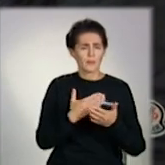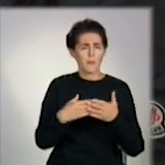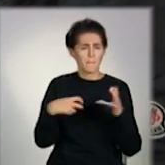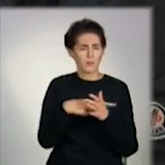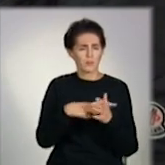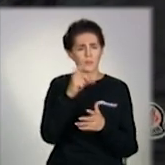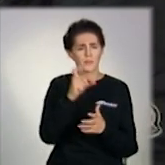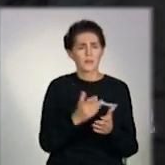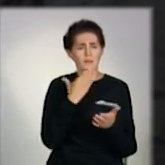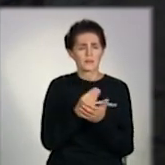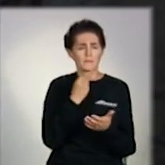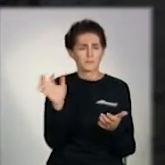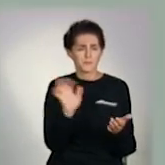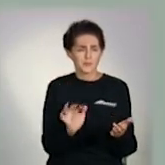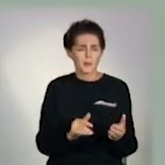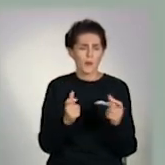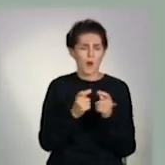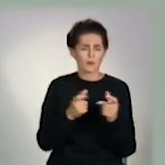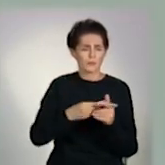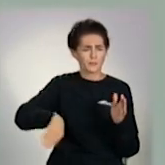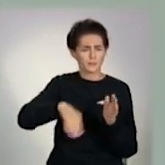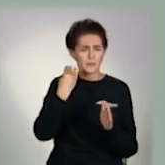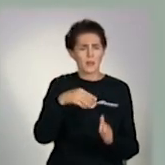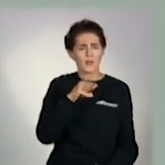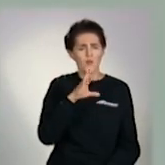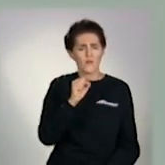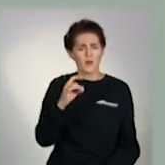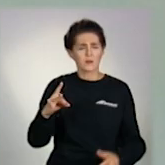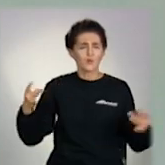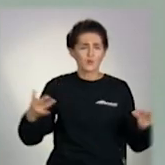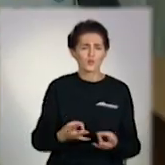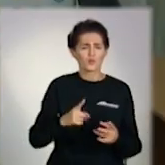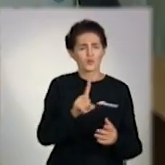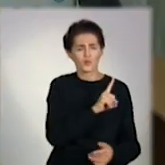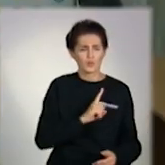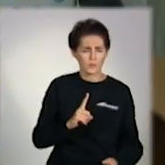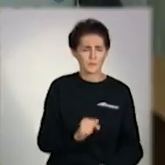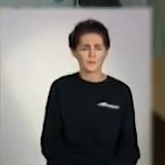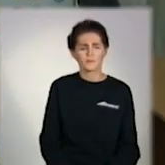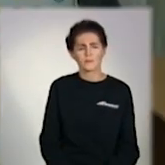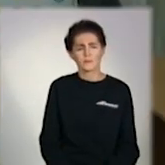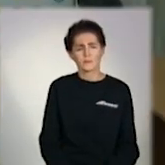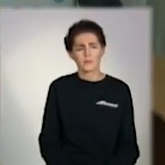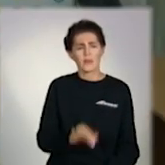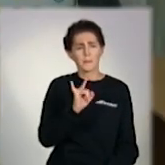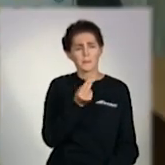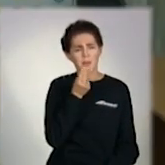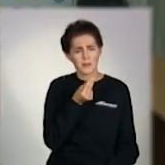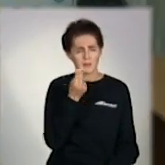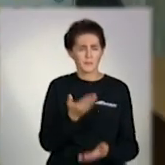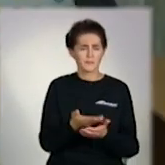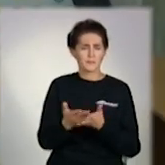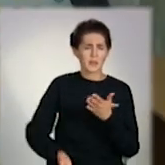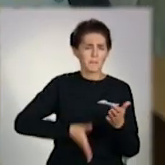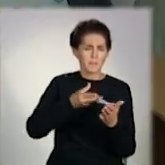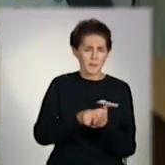є термінали для платіжних карток і товари першої необхідності. І якісь продукти, і передплату,